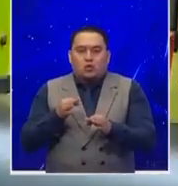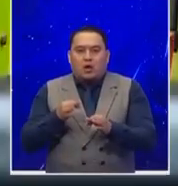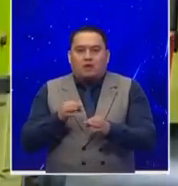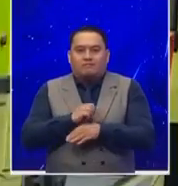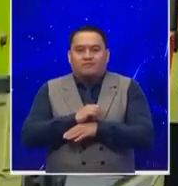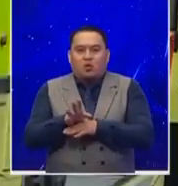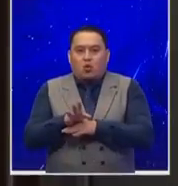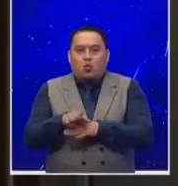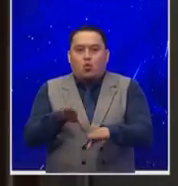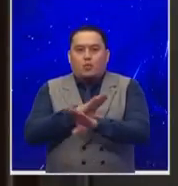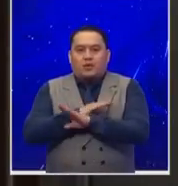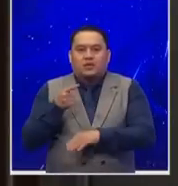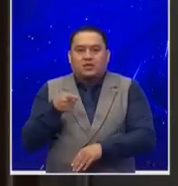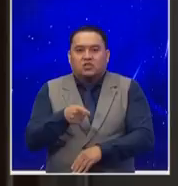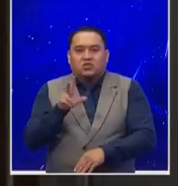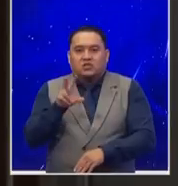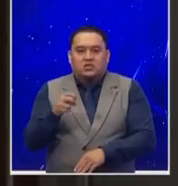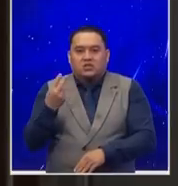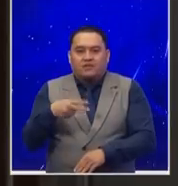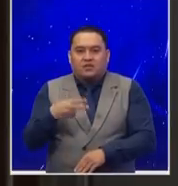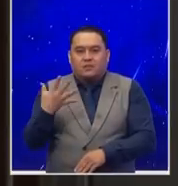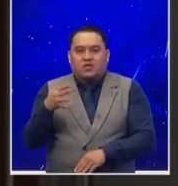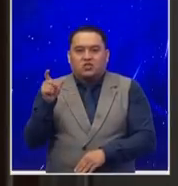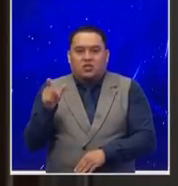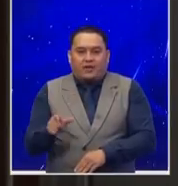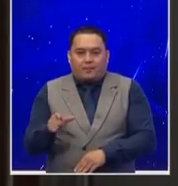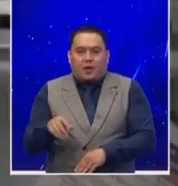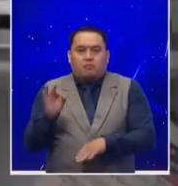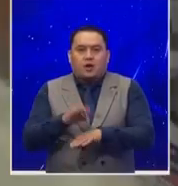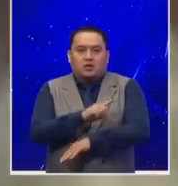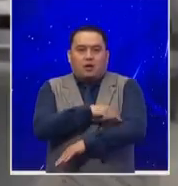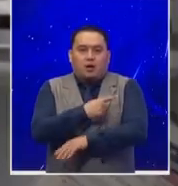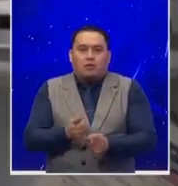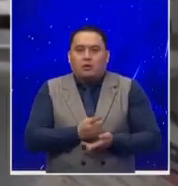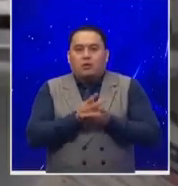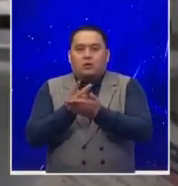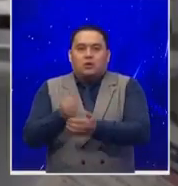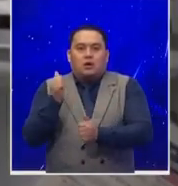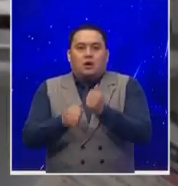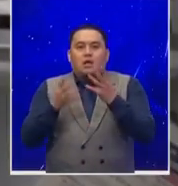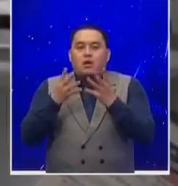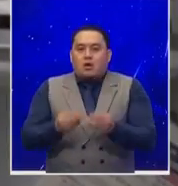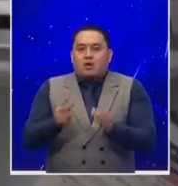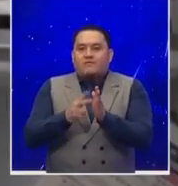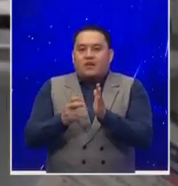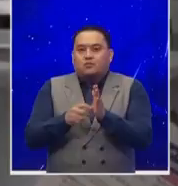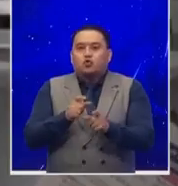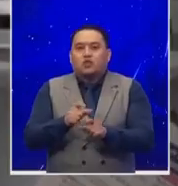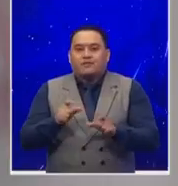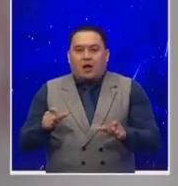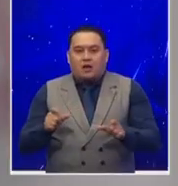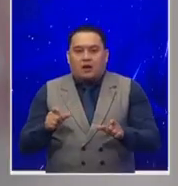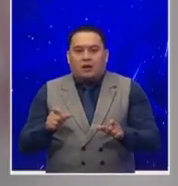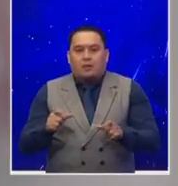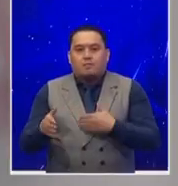последствий коронавируса скончались 1325 заболевших. В больницы Лондона поступают каждый день более 800 пациентов, тогда